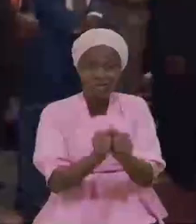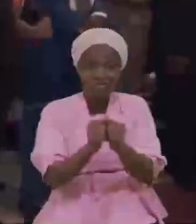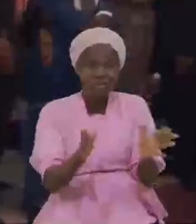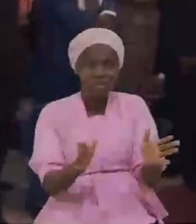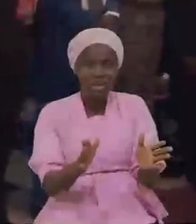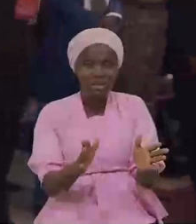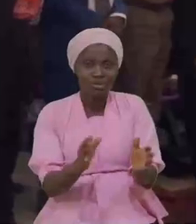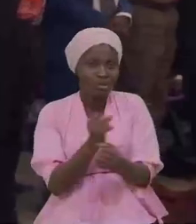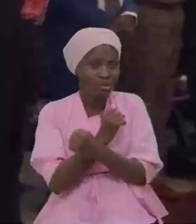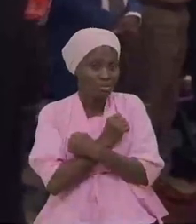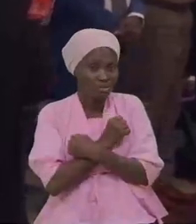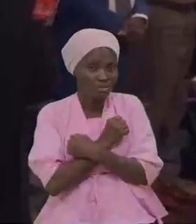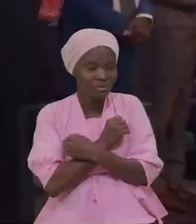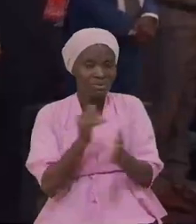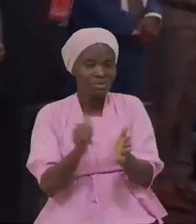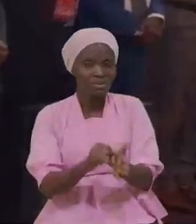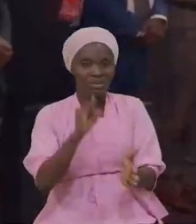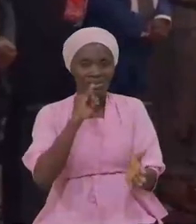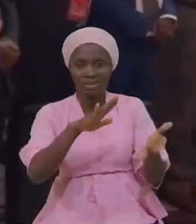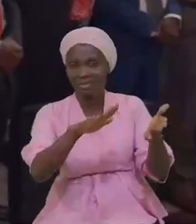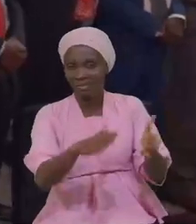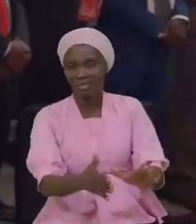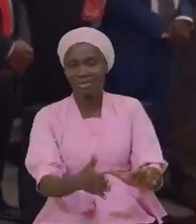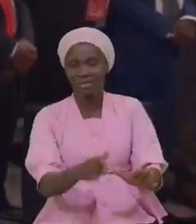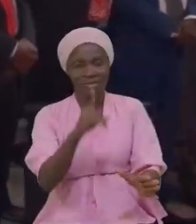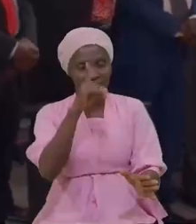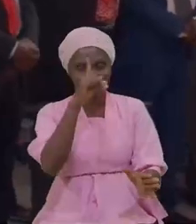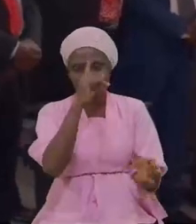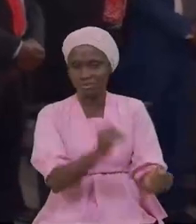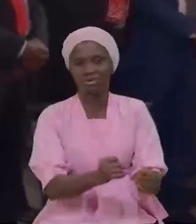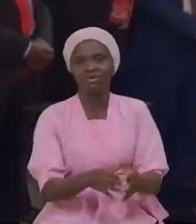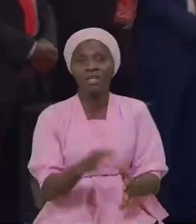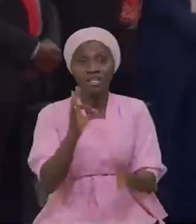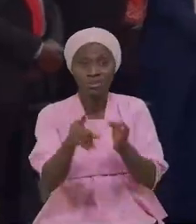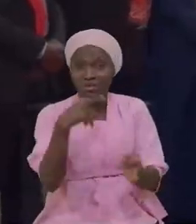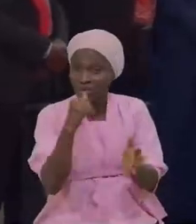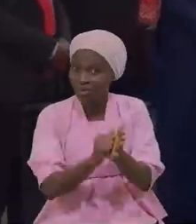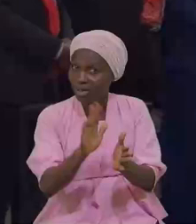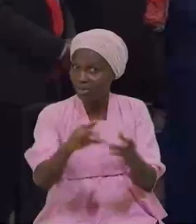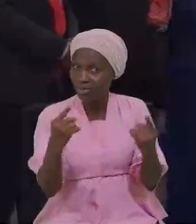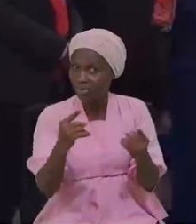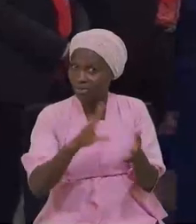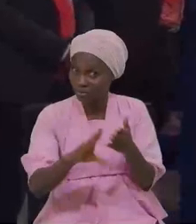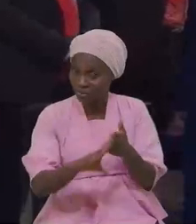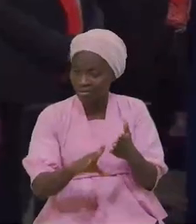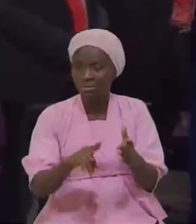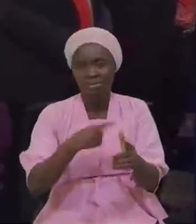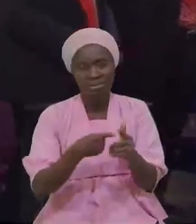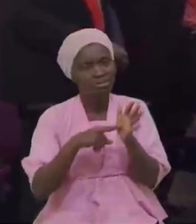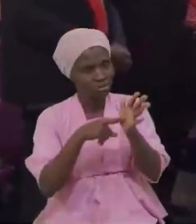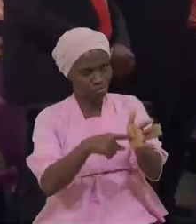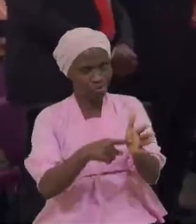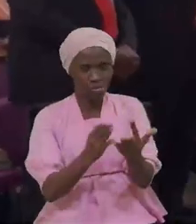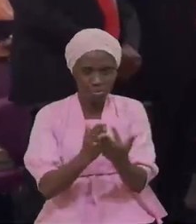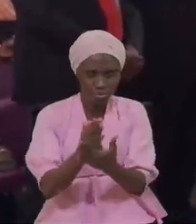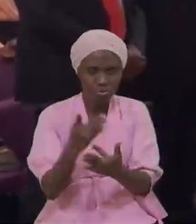une foi morte. Si tu dis que tes péchés sont pardonnés, montre-le par la vie que tu